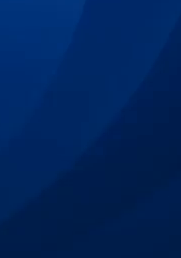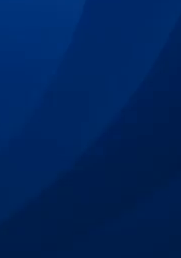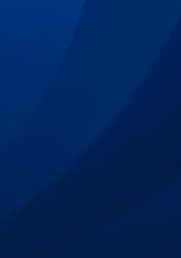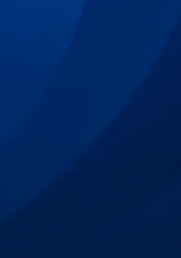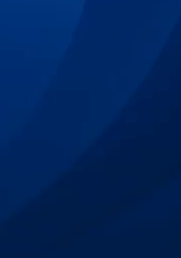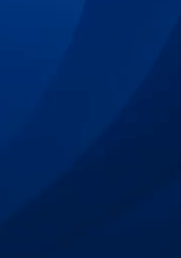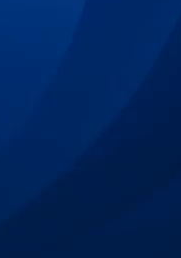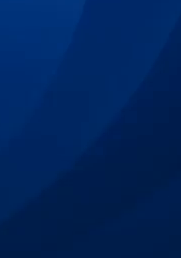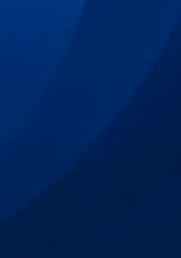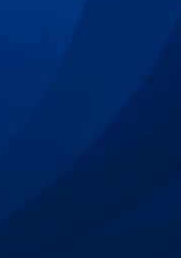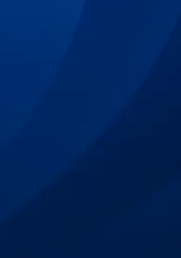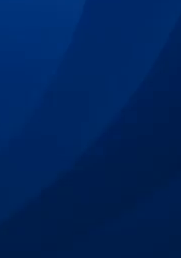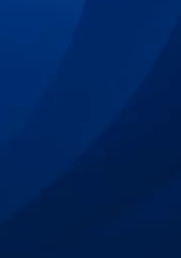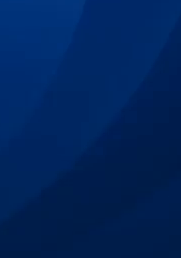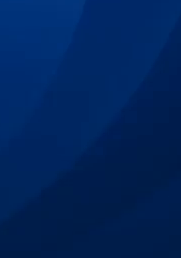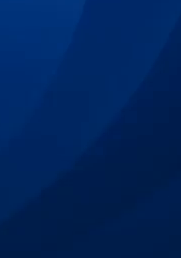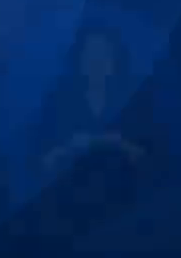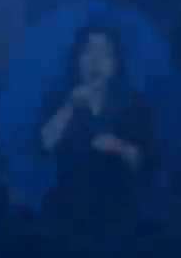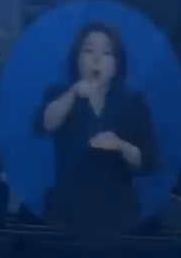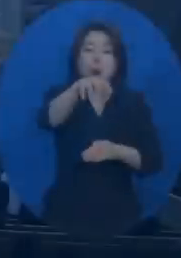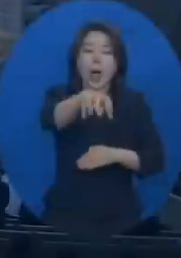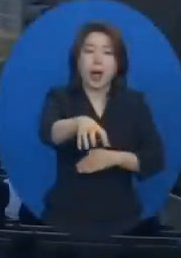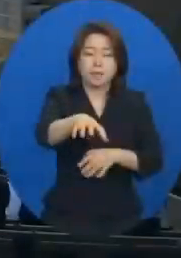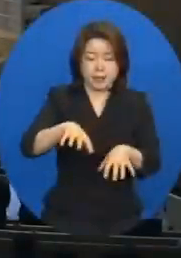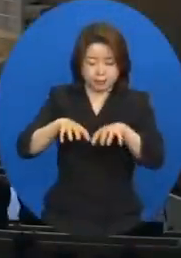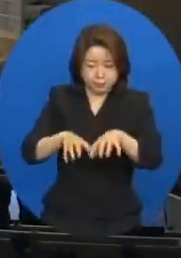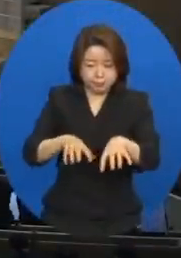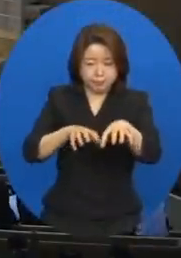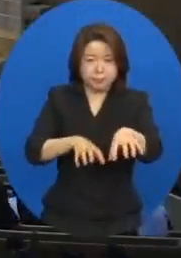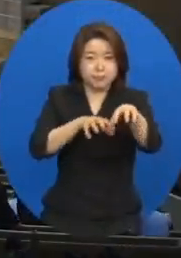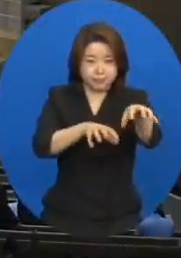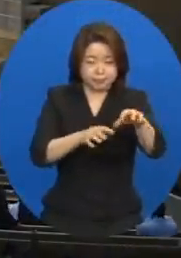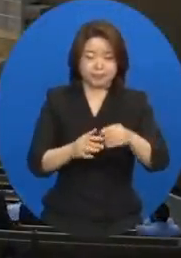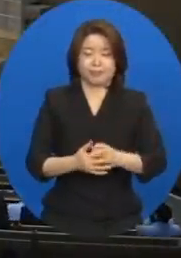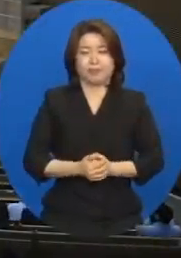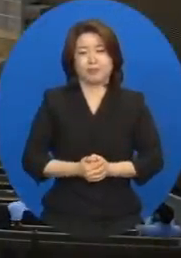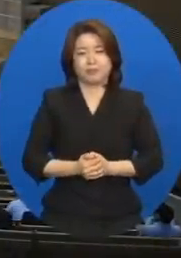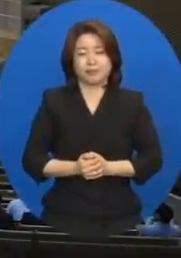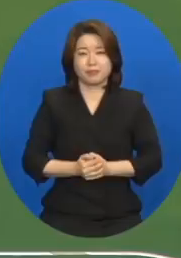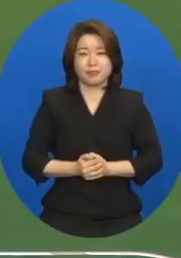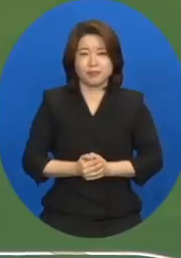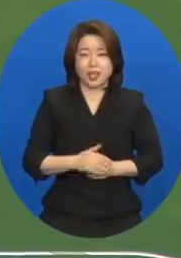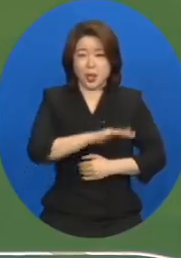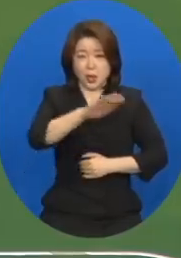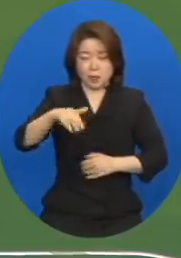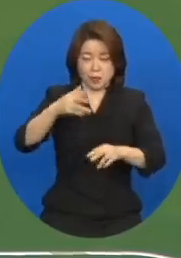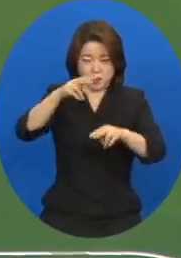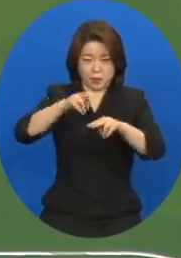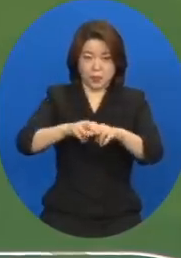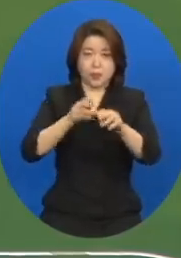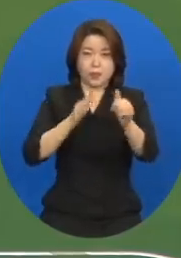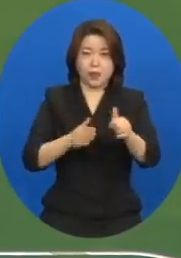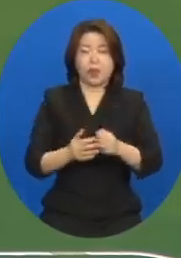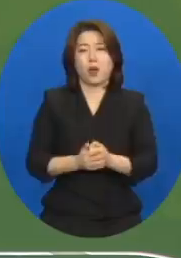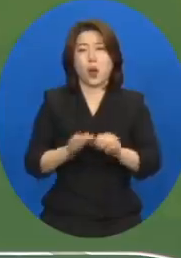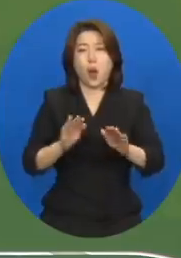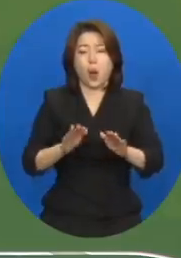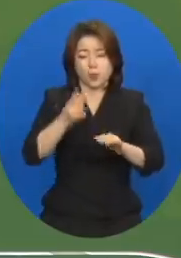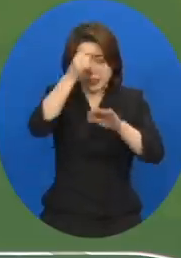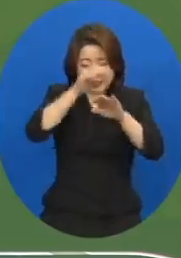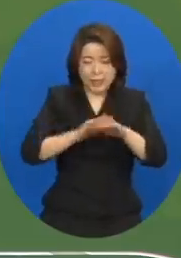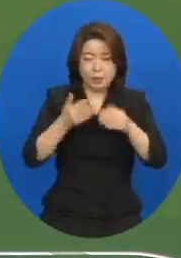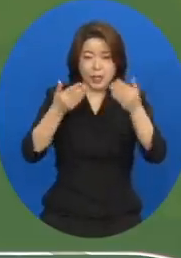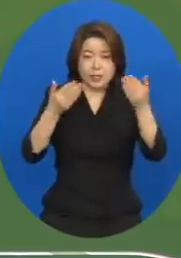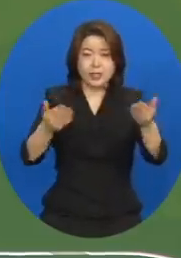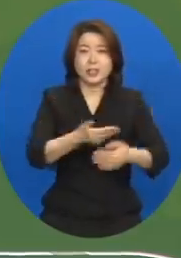앞에 서서 행군하여라. 아멘. 하나님 말씀입니다. 자리에 앉으시겠습니다. 오늘 예배하시는 여러분들을